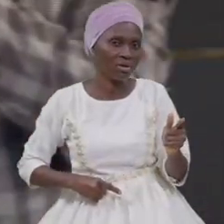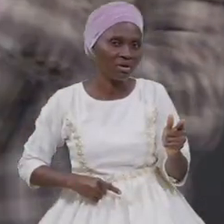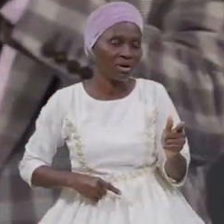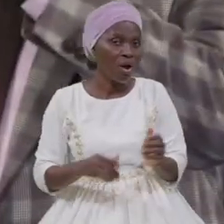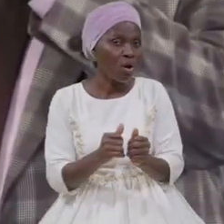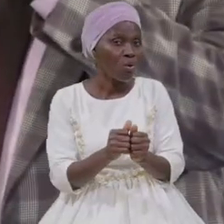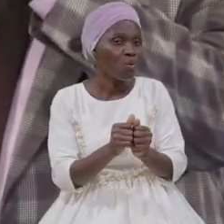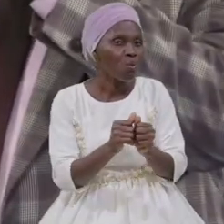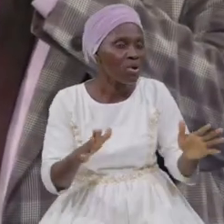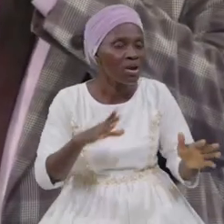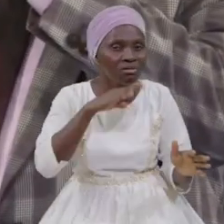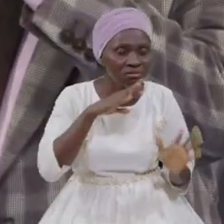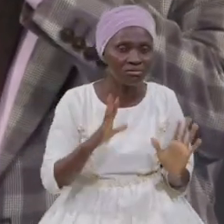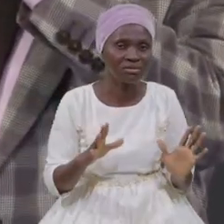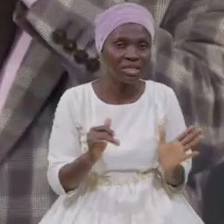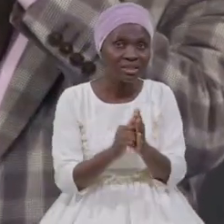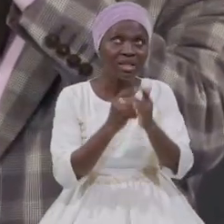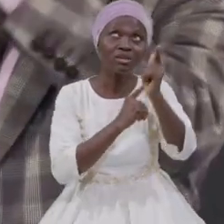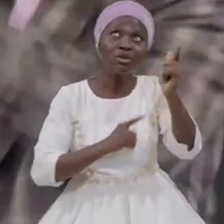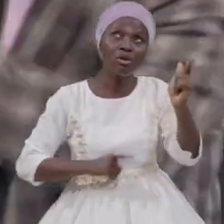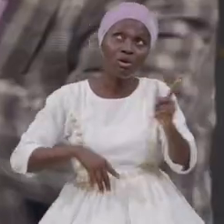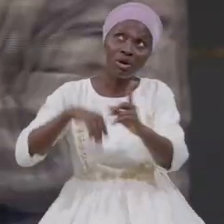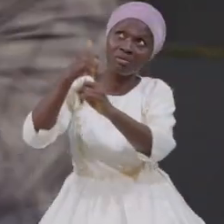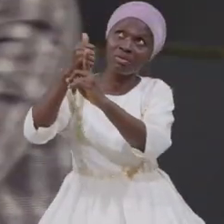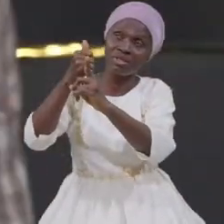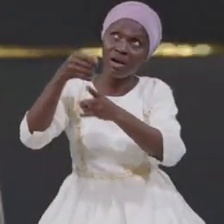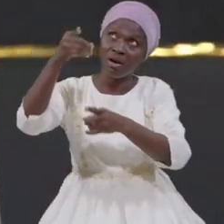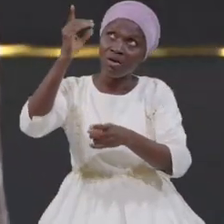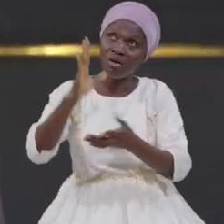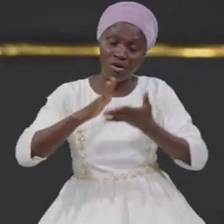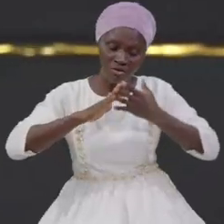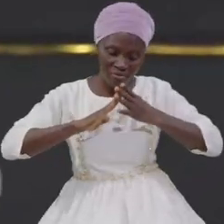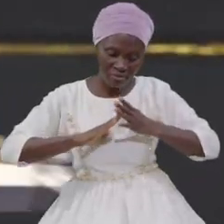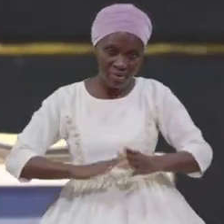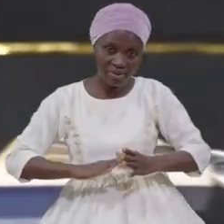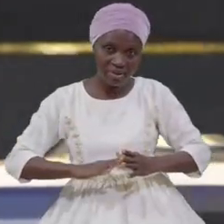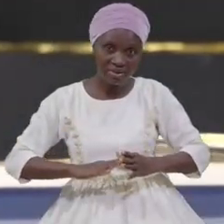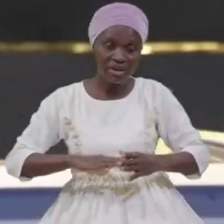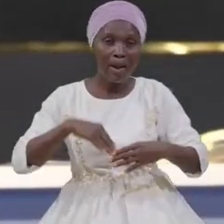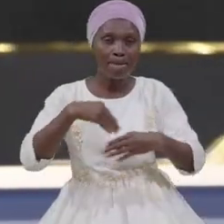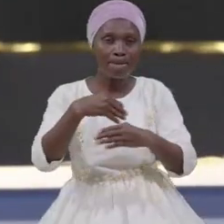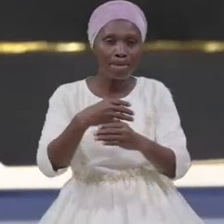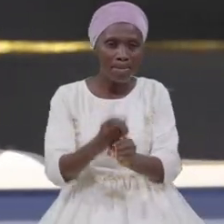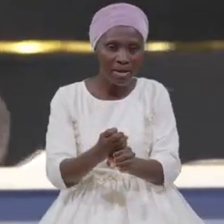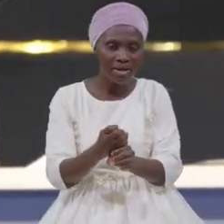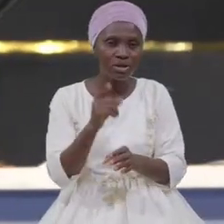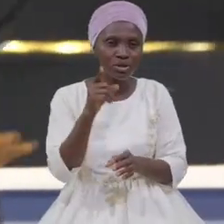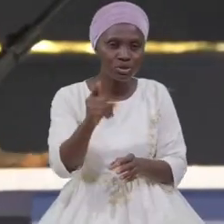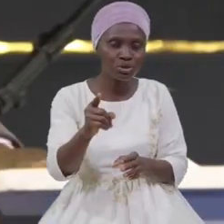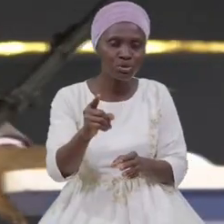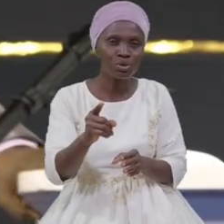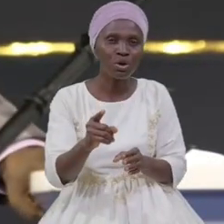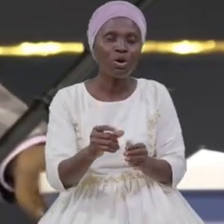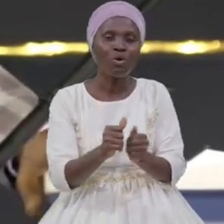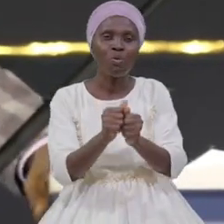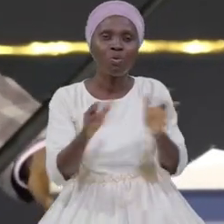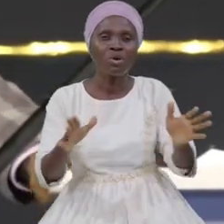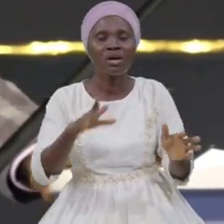irrépréhensible. Le Seigneur lui-même, le Dieu de paix, vous rend irrépréhensible.